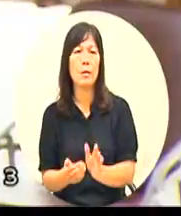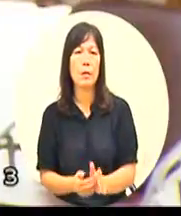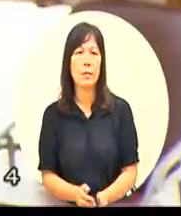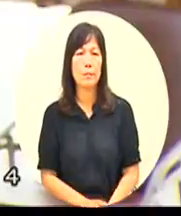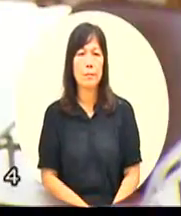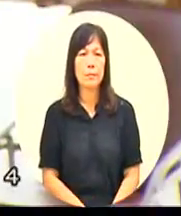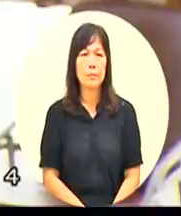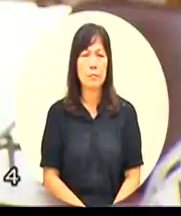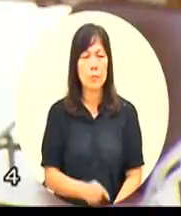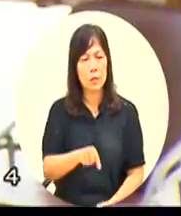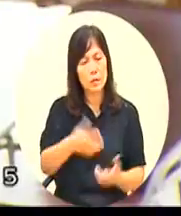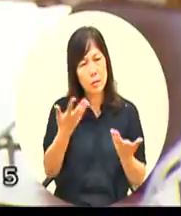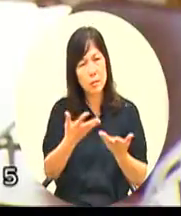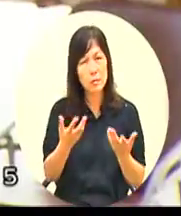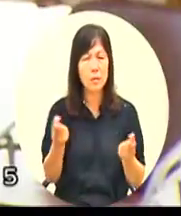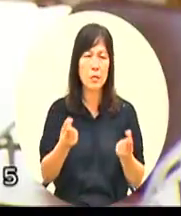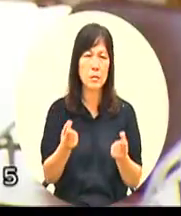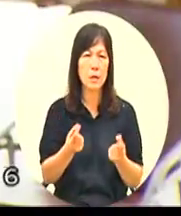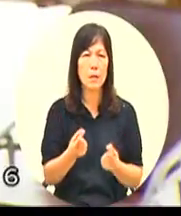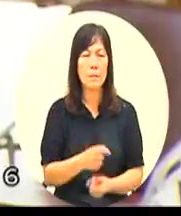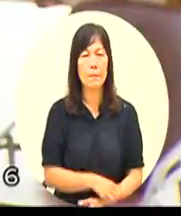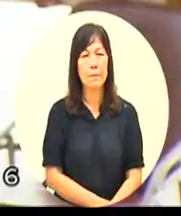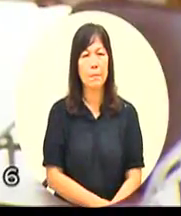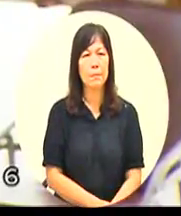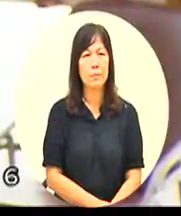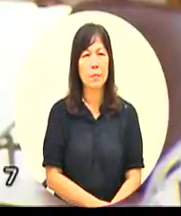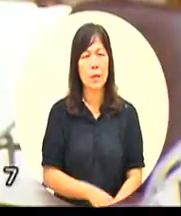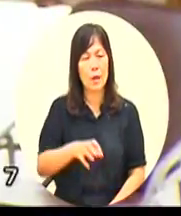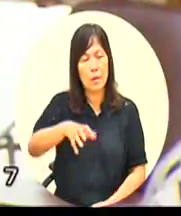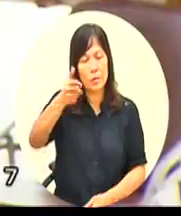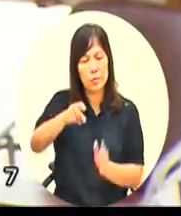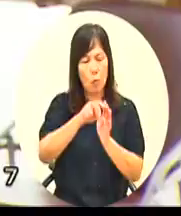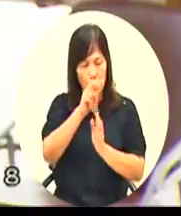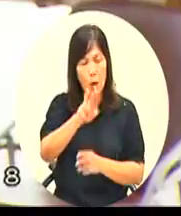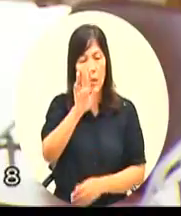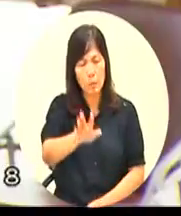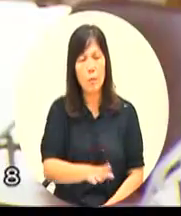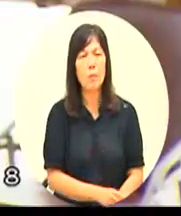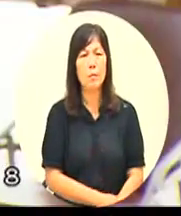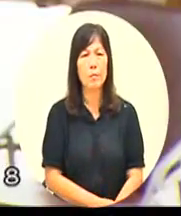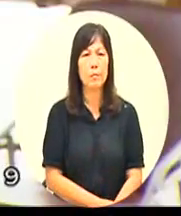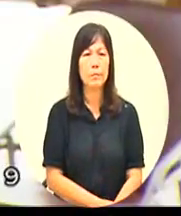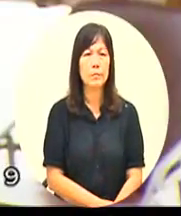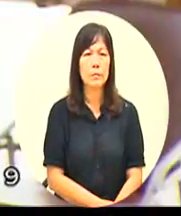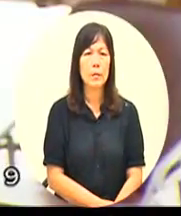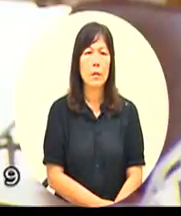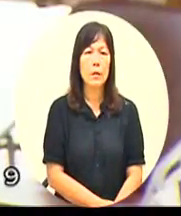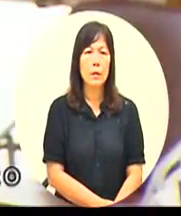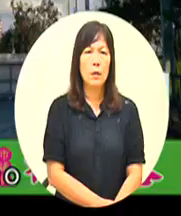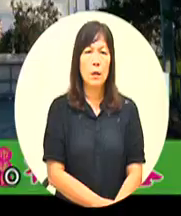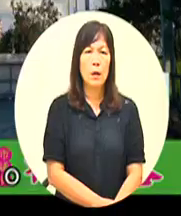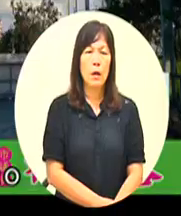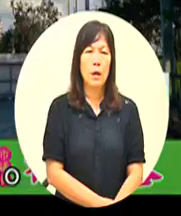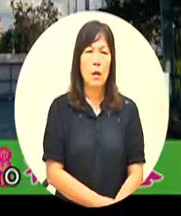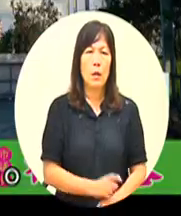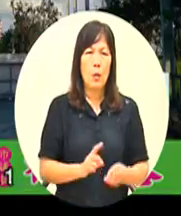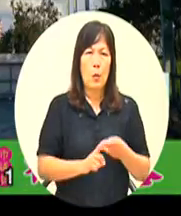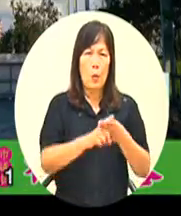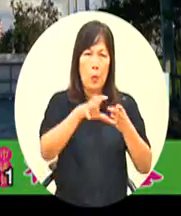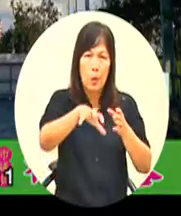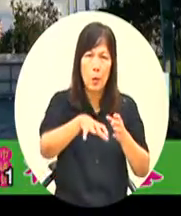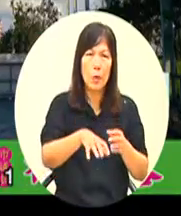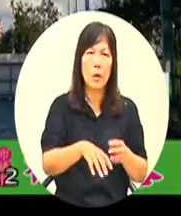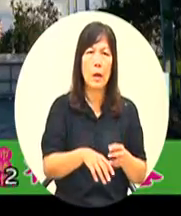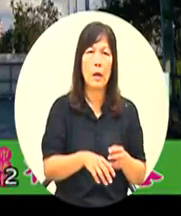事情好像我们哦，局长也看到了啦哈，整个主场主副